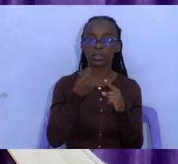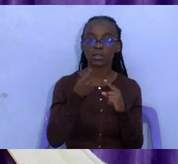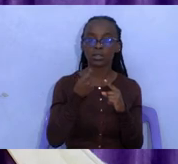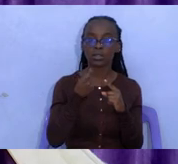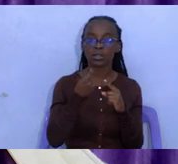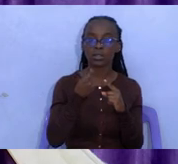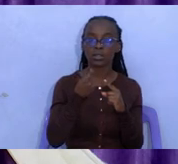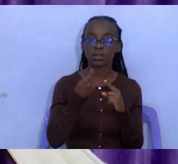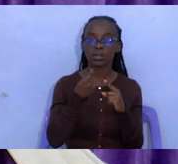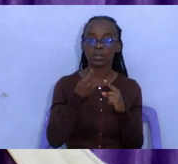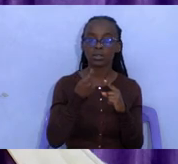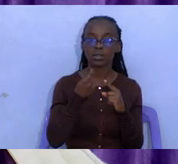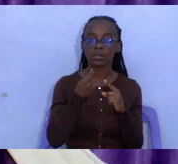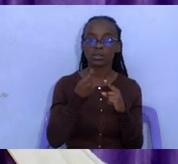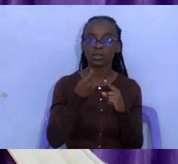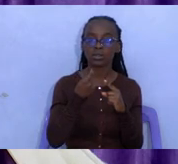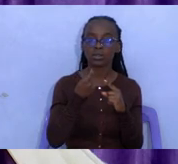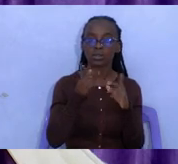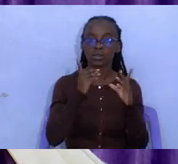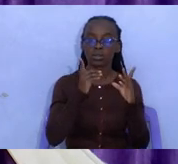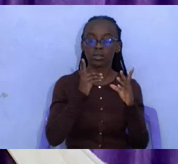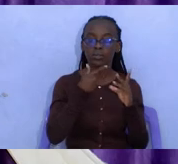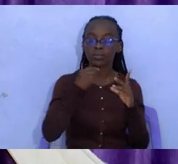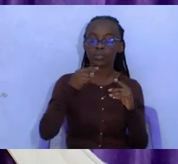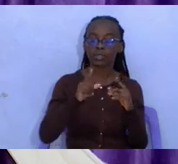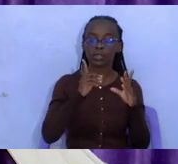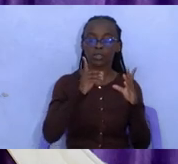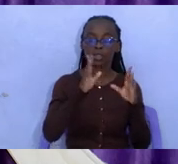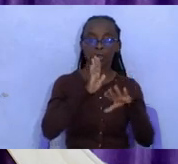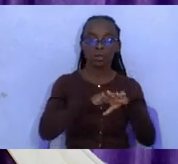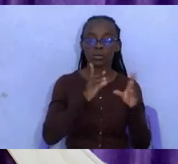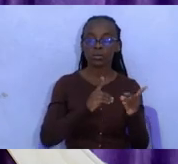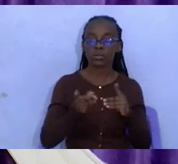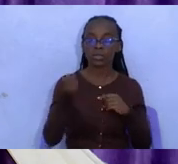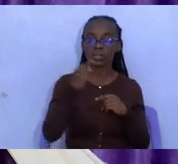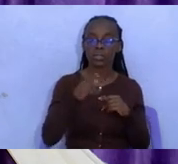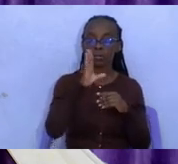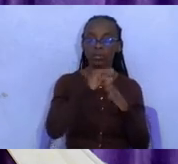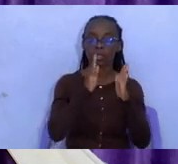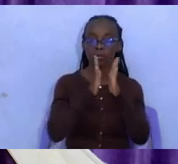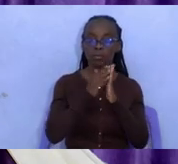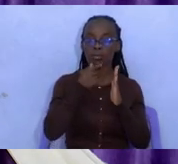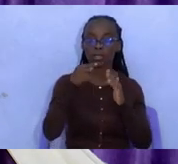Utu, yani matendo yake ya uzuri ilifika, na pia maombi yake ikafika, na zote